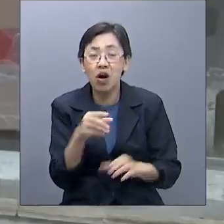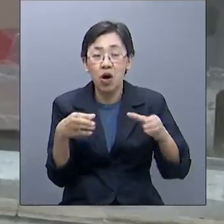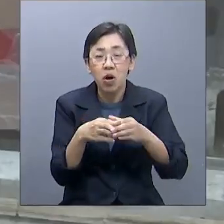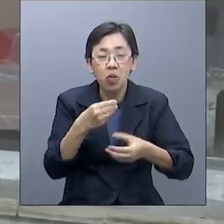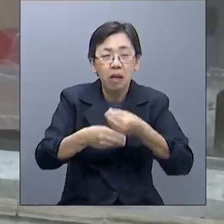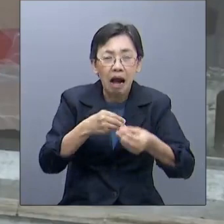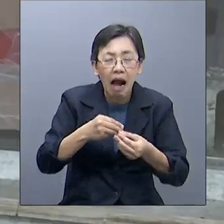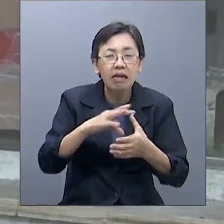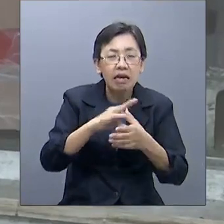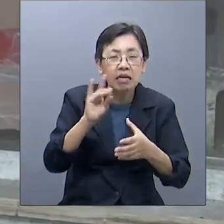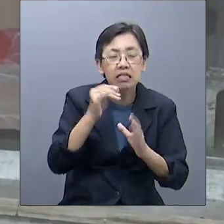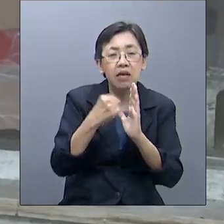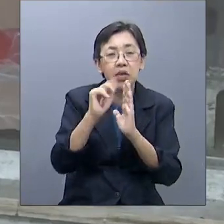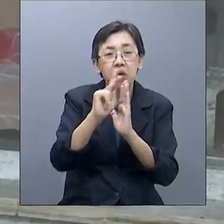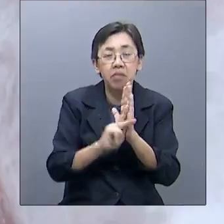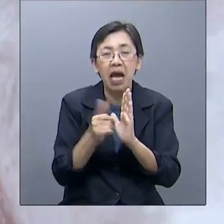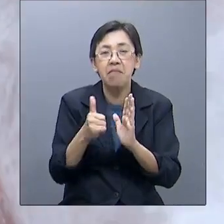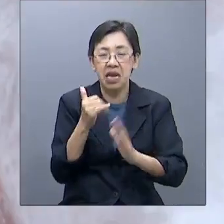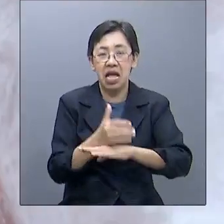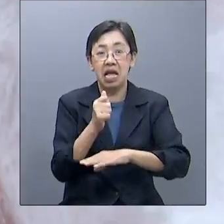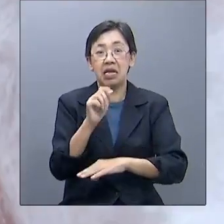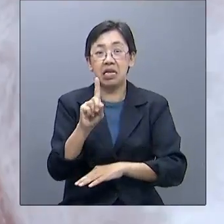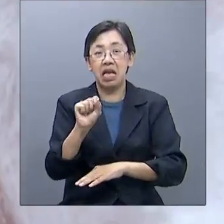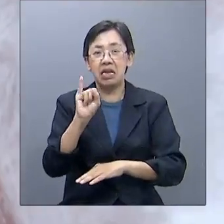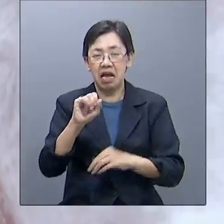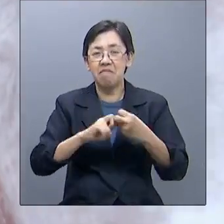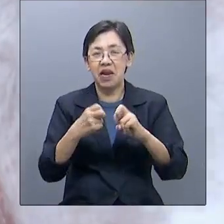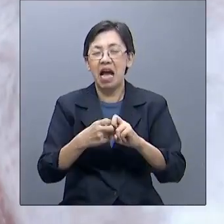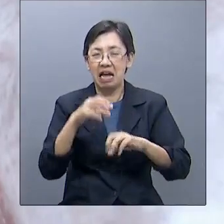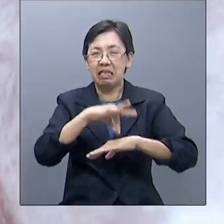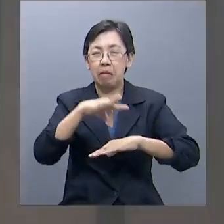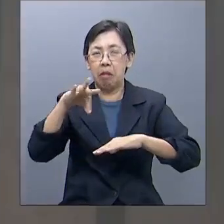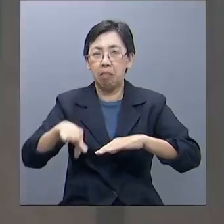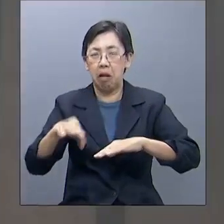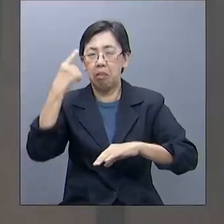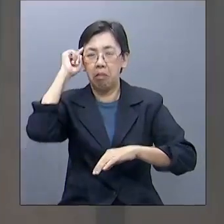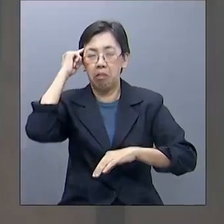ใหญ่จะทำให้เก้าอี้อธิบดี DSI สั่นคลอนด้วยหรือไม่ค่ะ